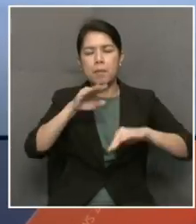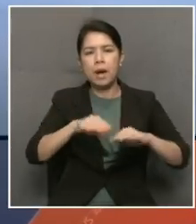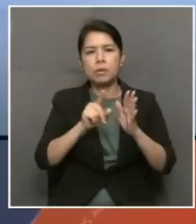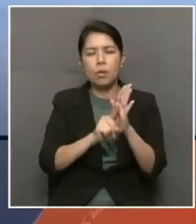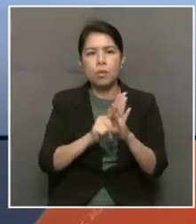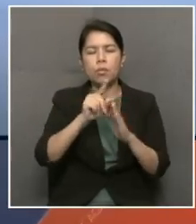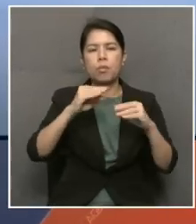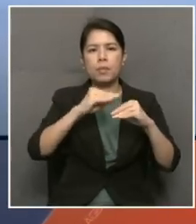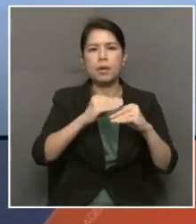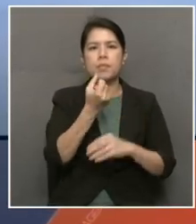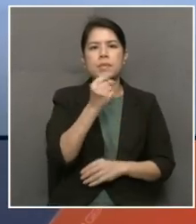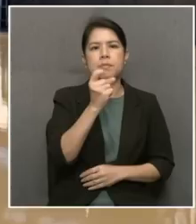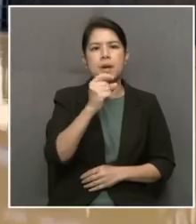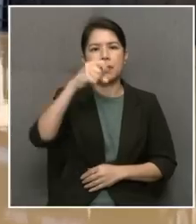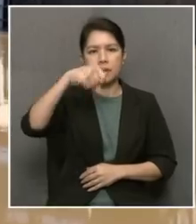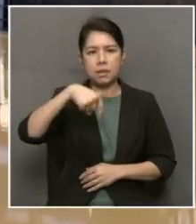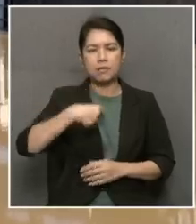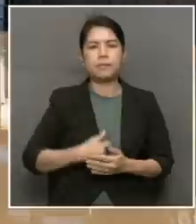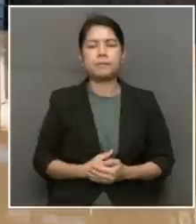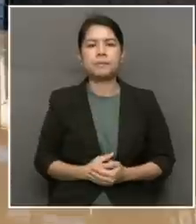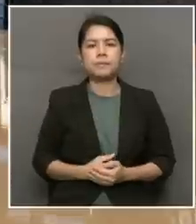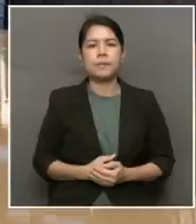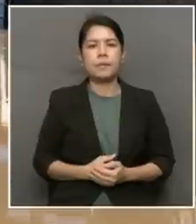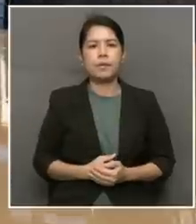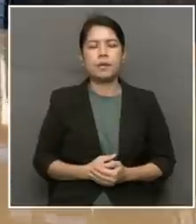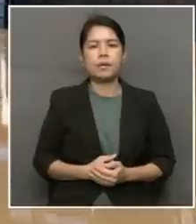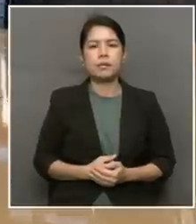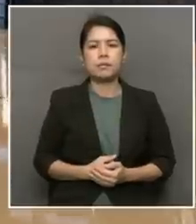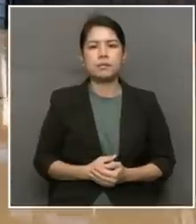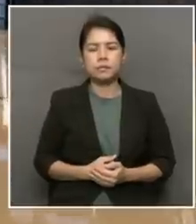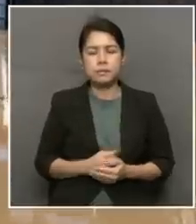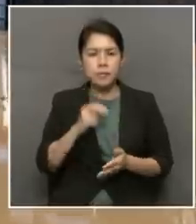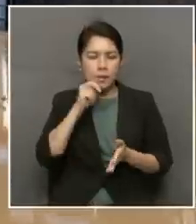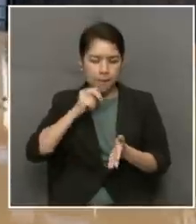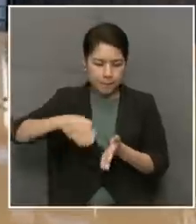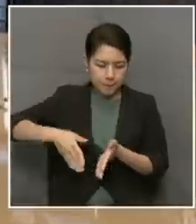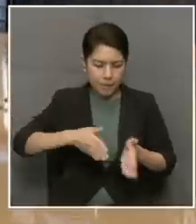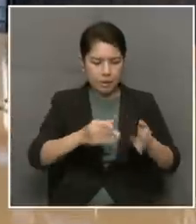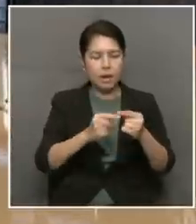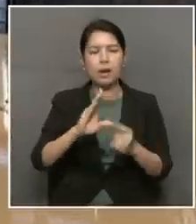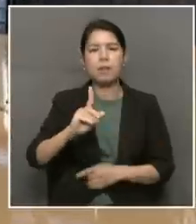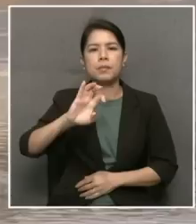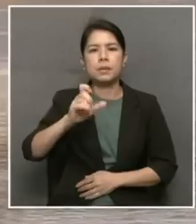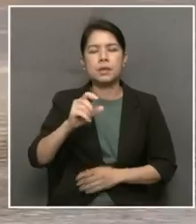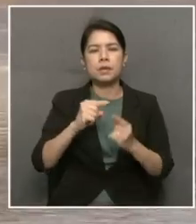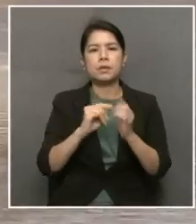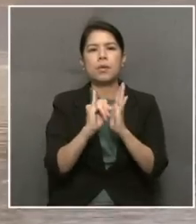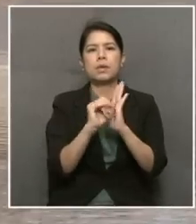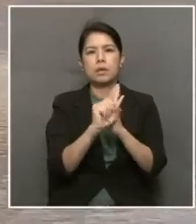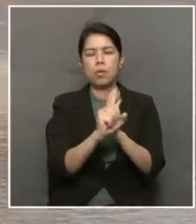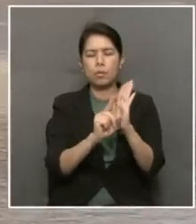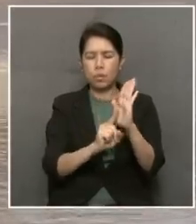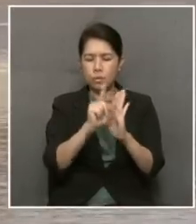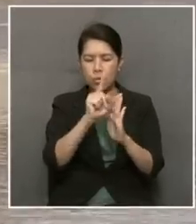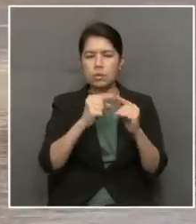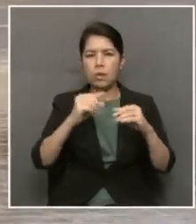กระทบกันบ้างแล้วล่ะครับแม่น้ำชีที่ไหลผ่านจังหวัดยโสธรสูงขึ้นเฉลี่ยวันละ